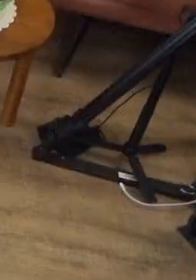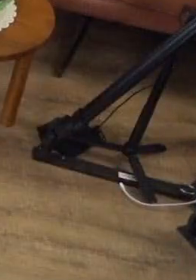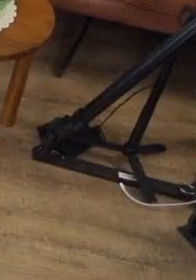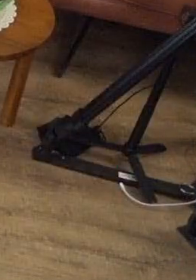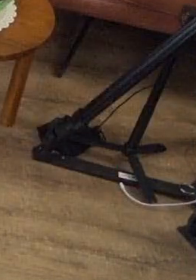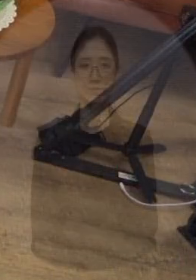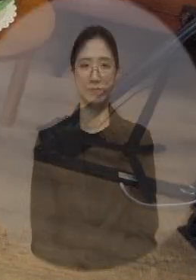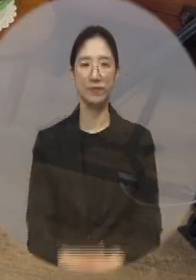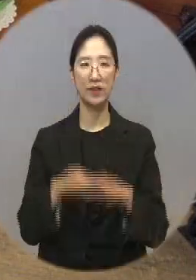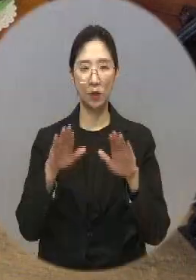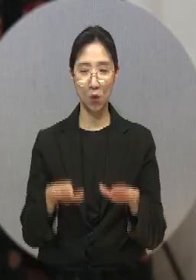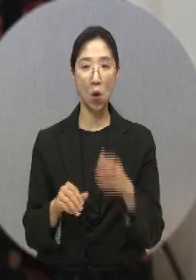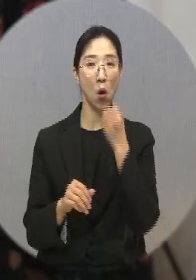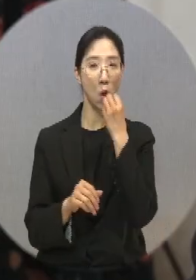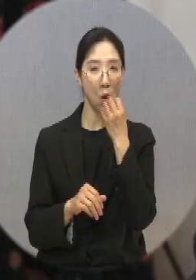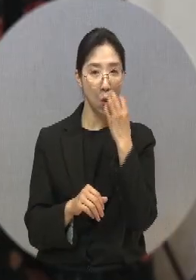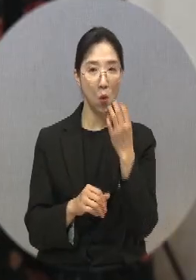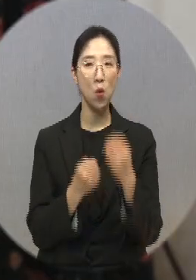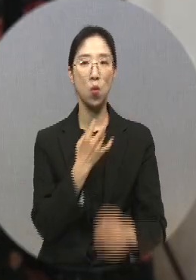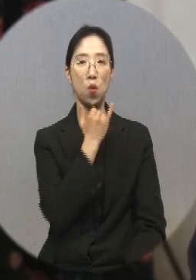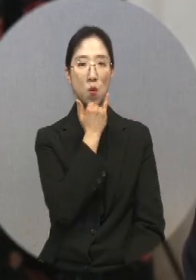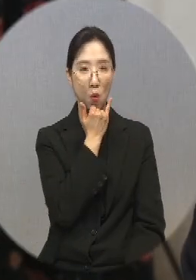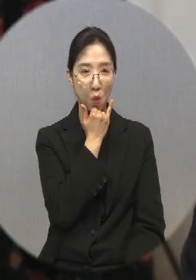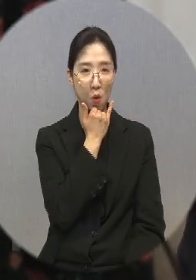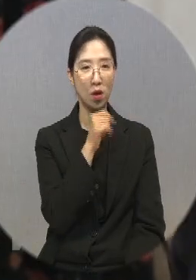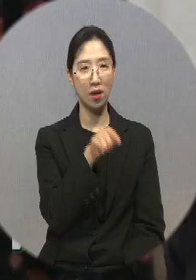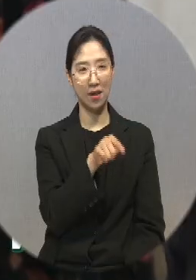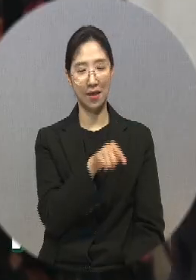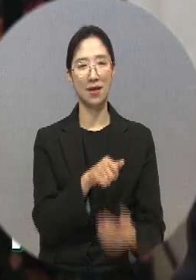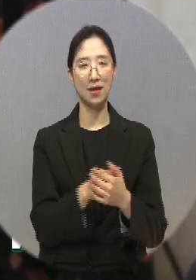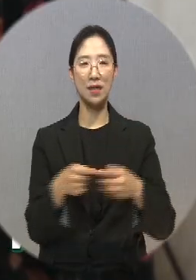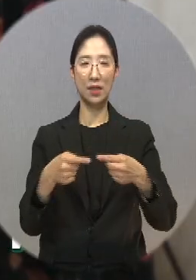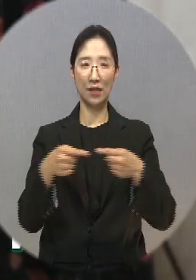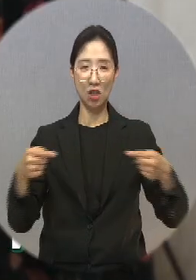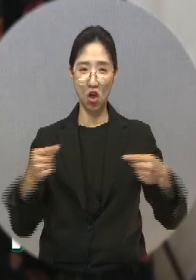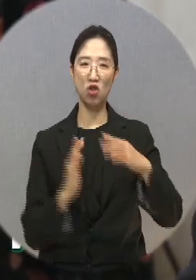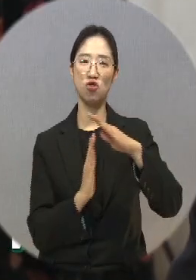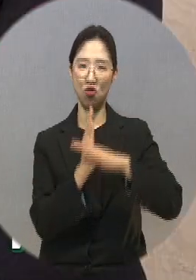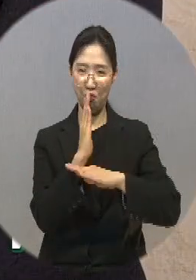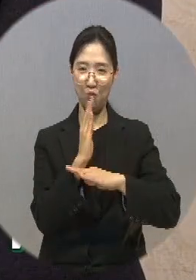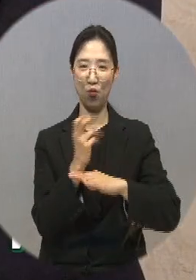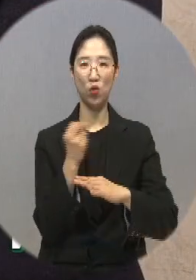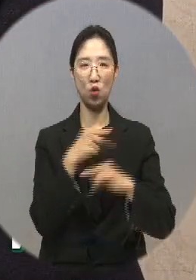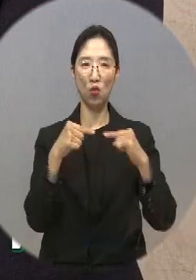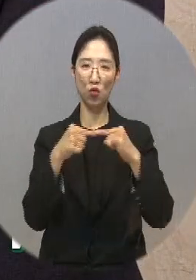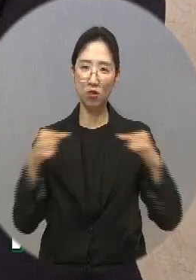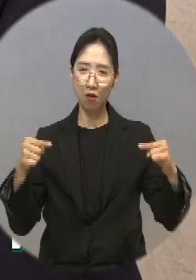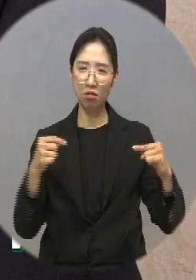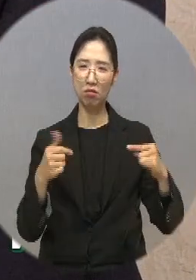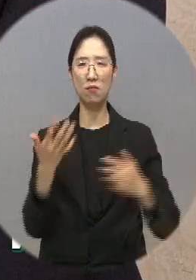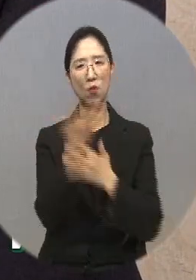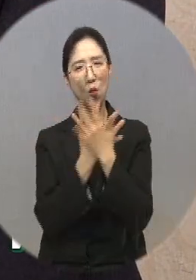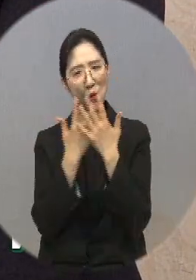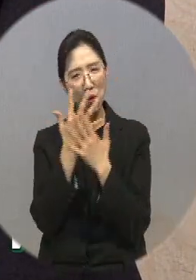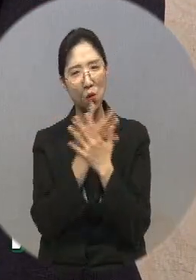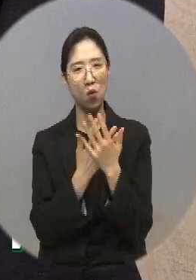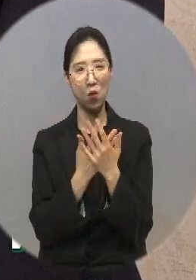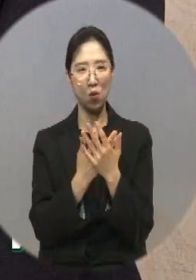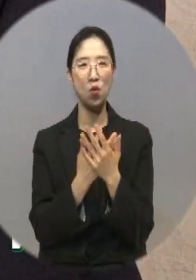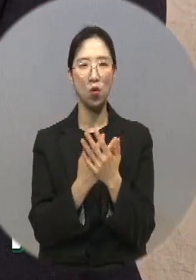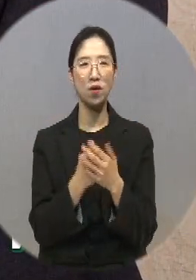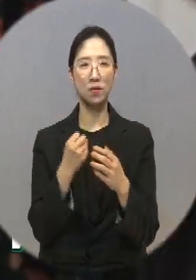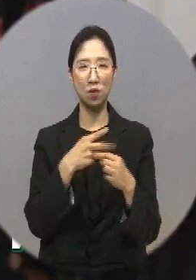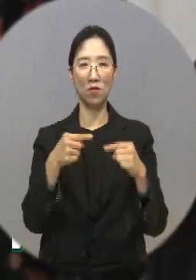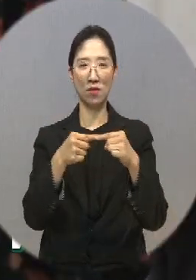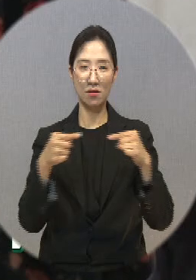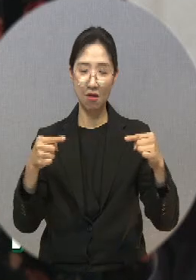오늘 어떻게 보면 홍콩과 독일이란 그 선을 넘었던, 그리고 선이 모호해졌던, 그리고